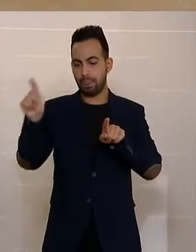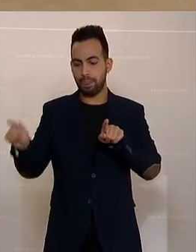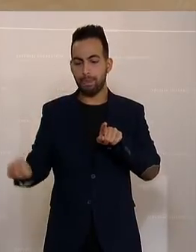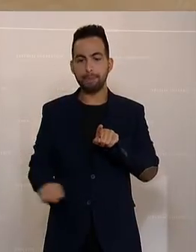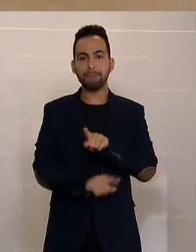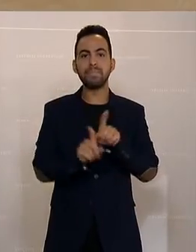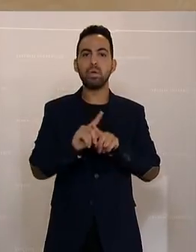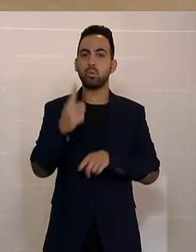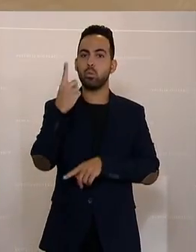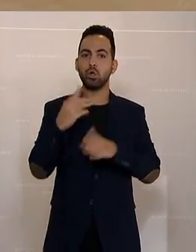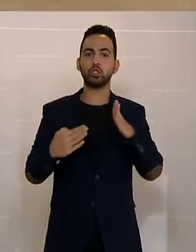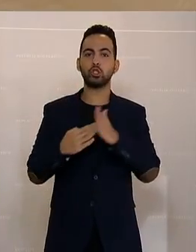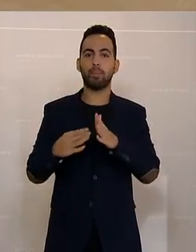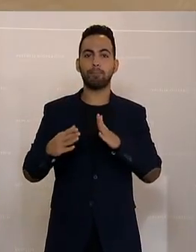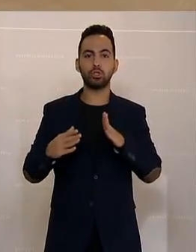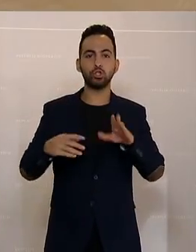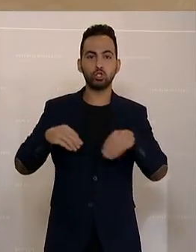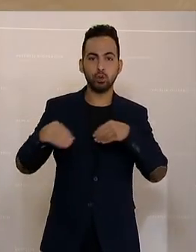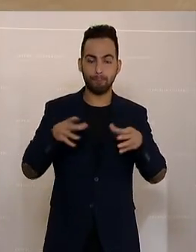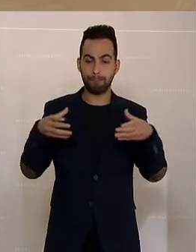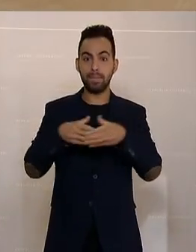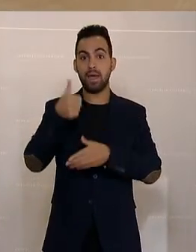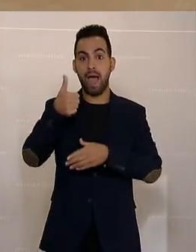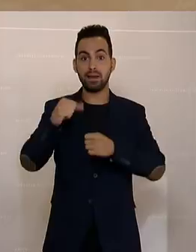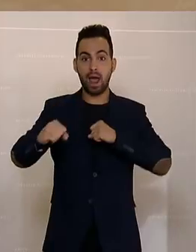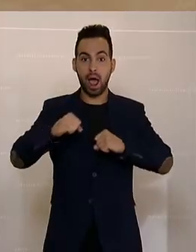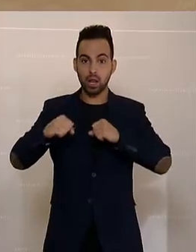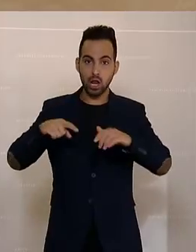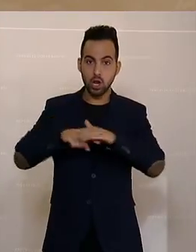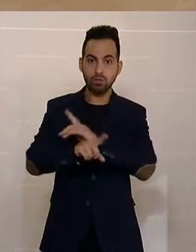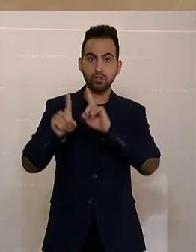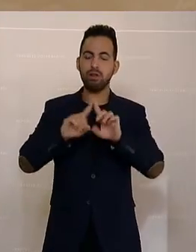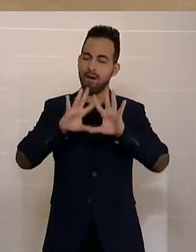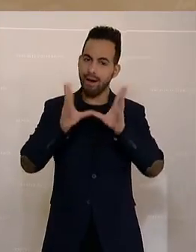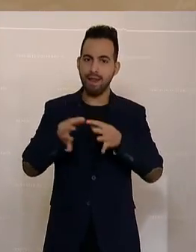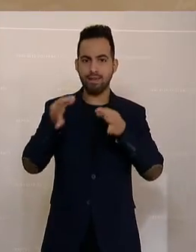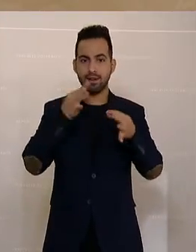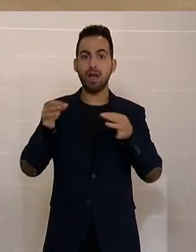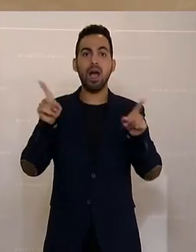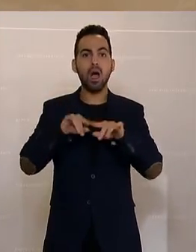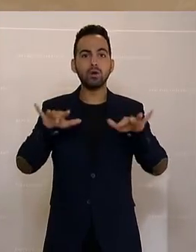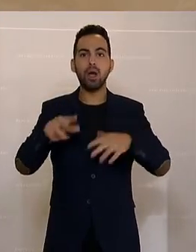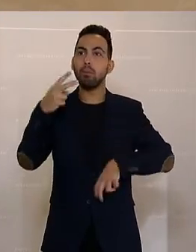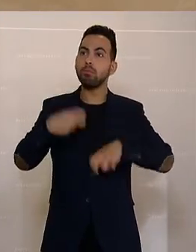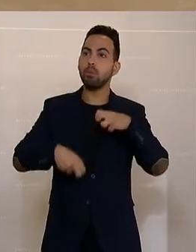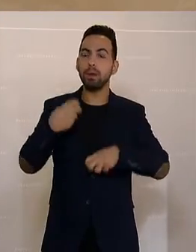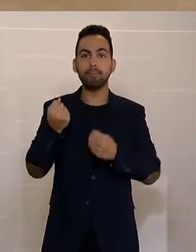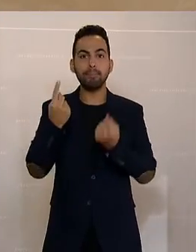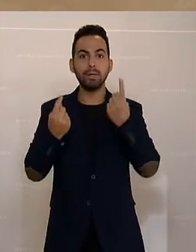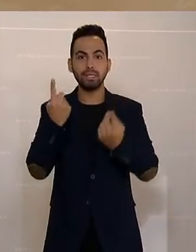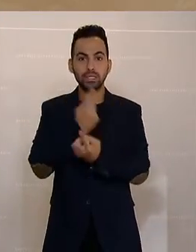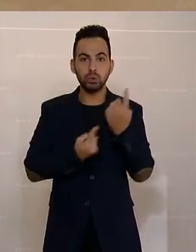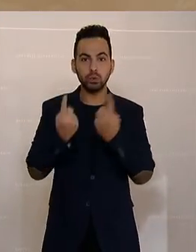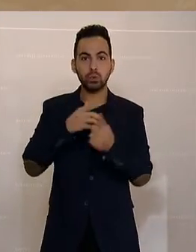wie ein One-Stop-Shop, eine Anlaufstelle für Unternehmen zu allen Fragen, aber auch, ja, auch problematischen